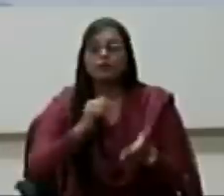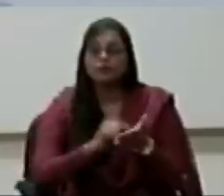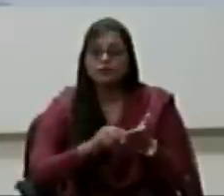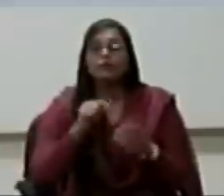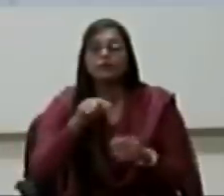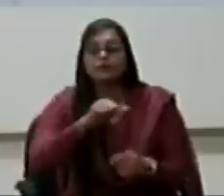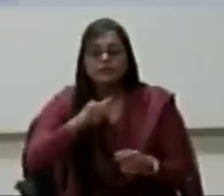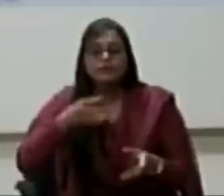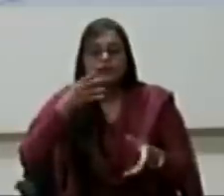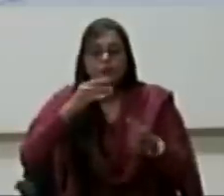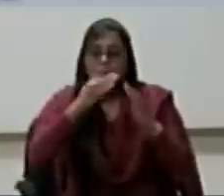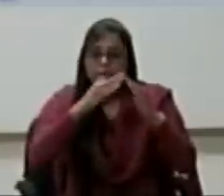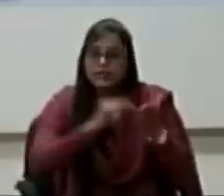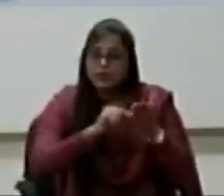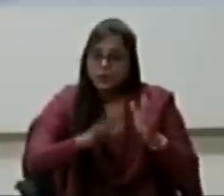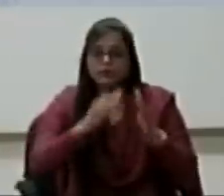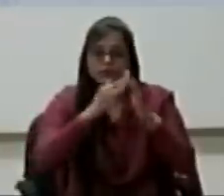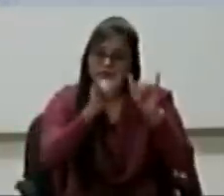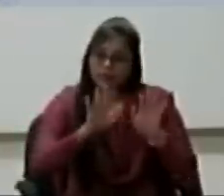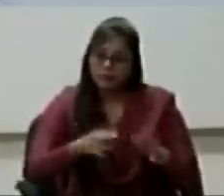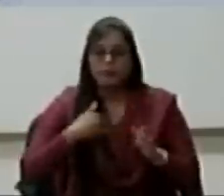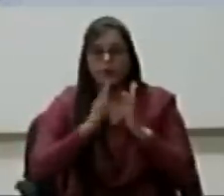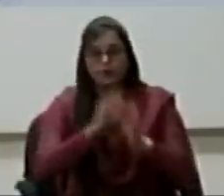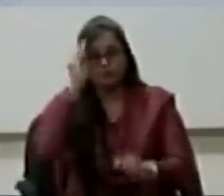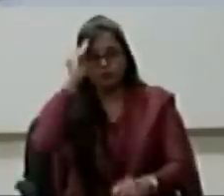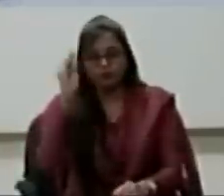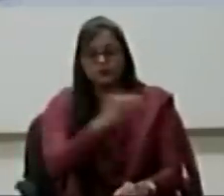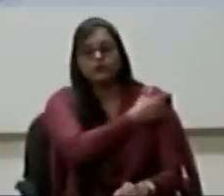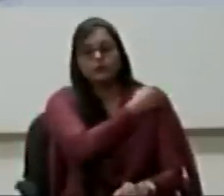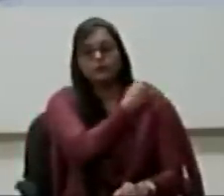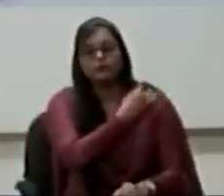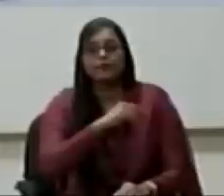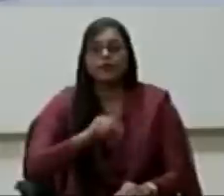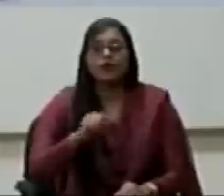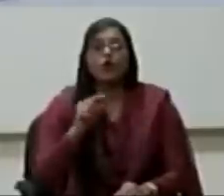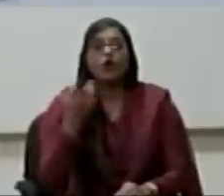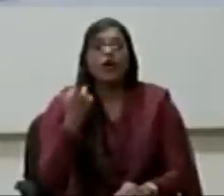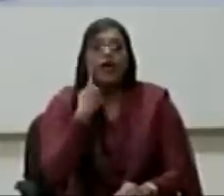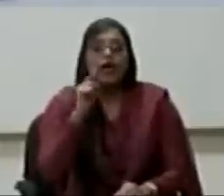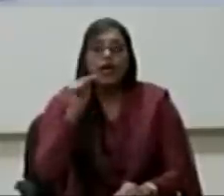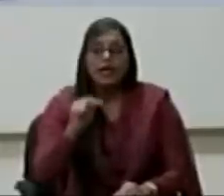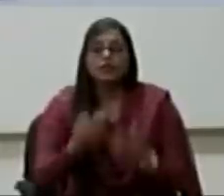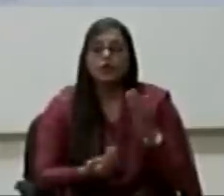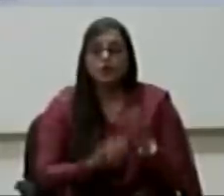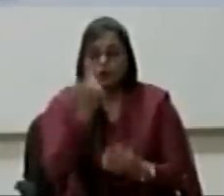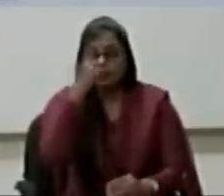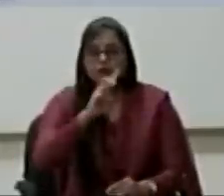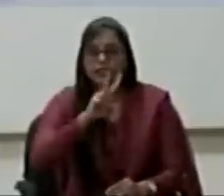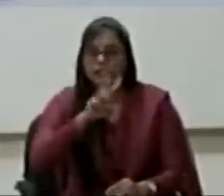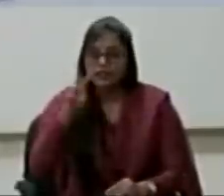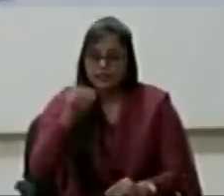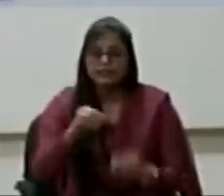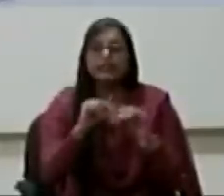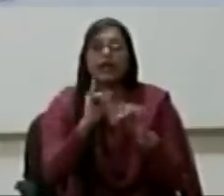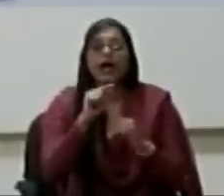অনুরোধ করছি। আইসোলেশন, গত 24 ঘন্টায় নতুন করে 23 জনকে আইসোলেশনে নেওয়া হয়েছে এবং গত 24